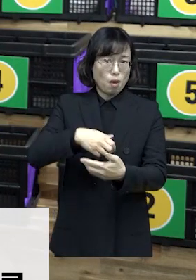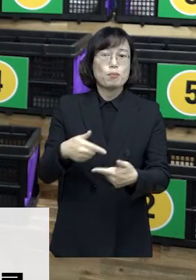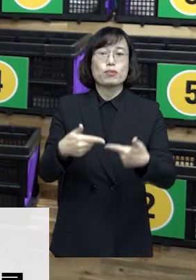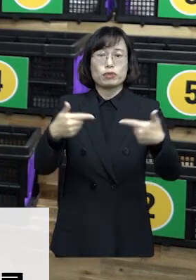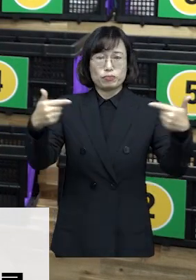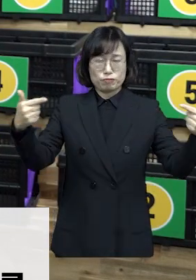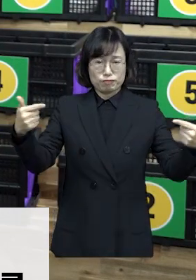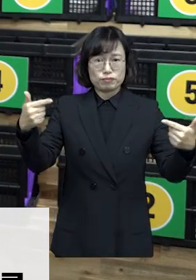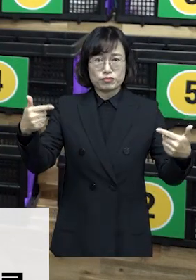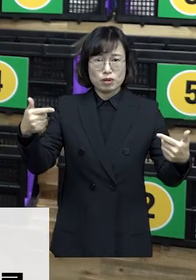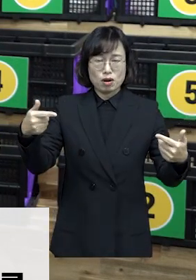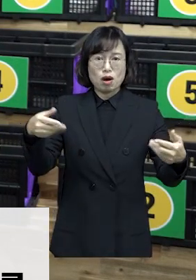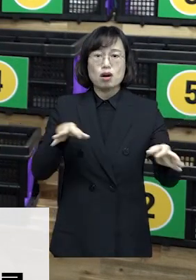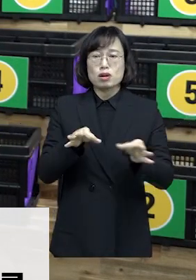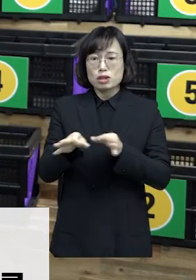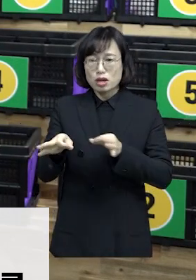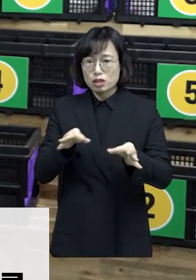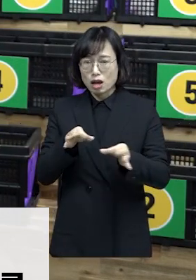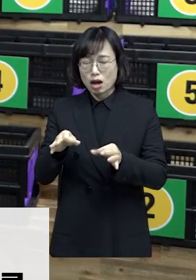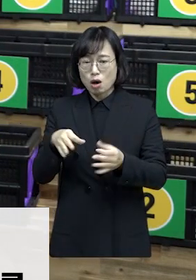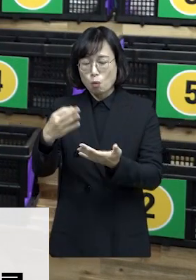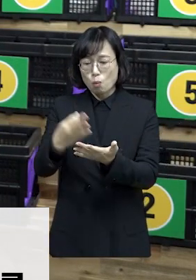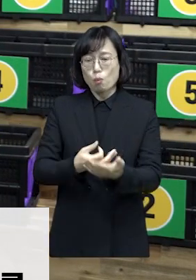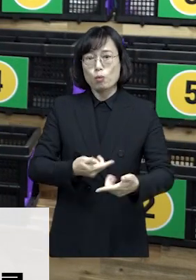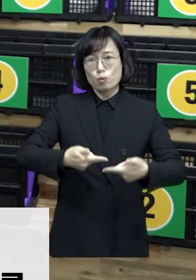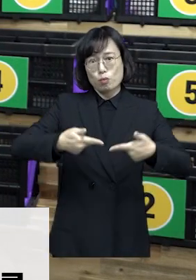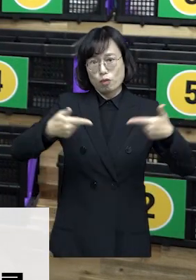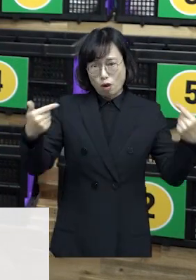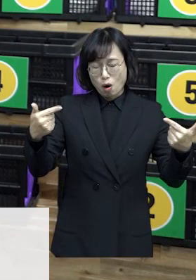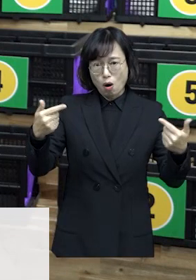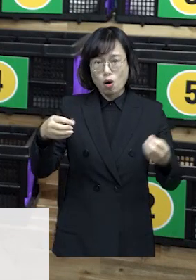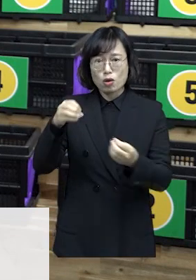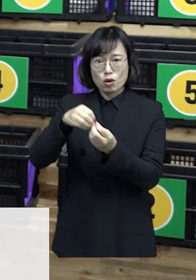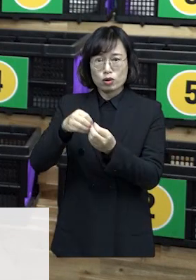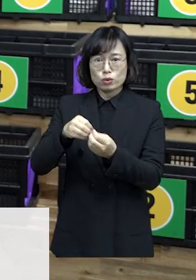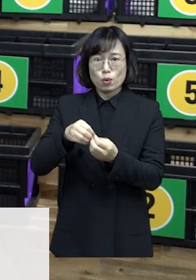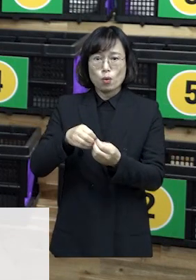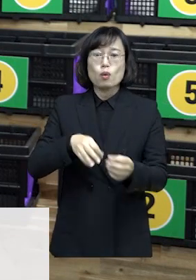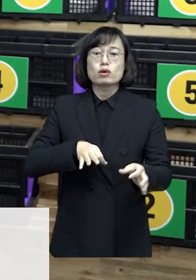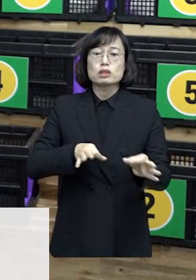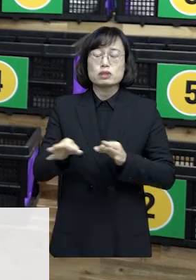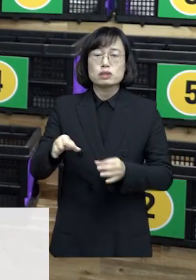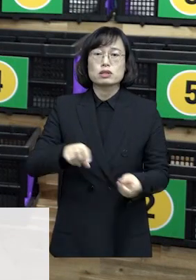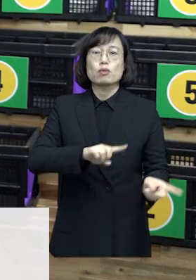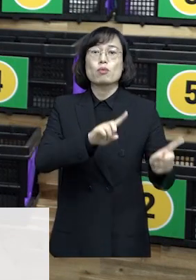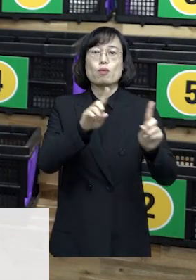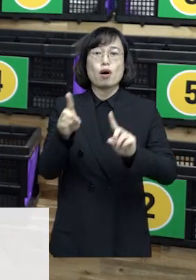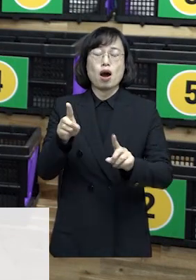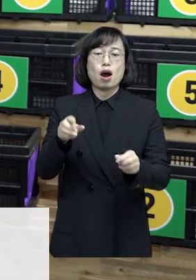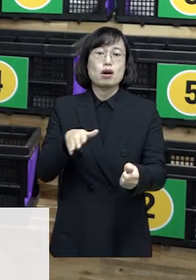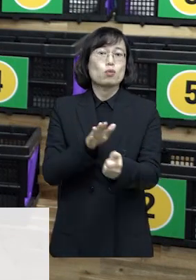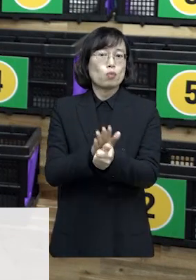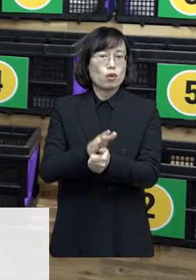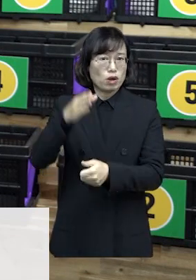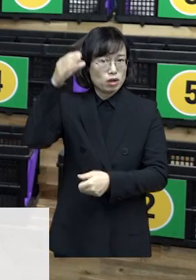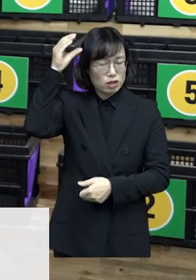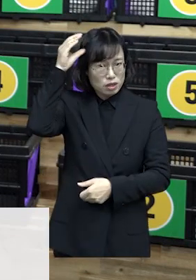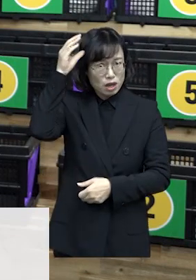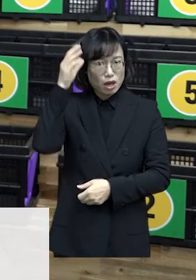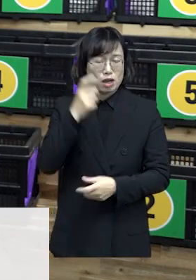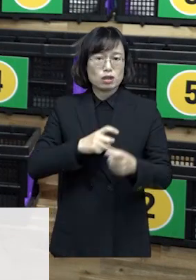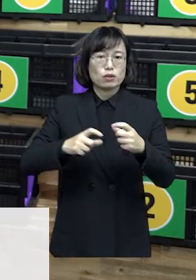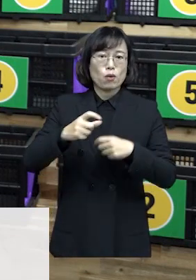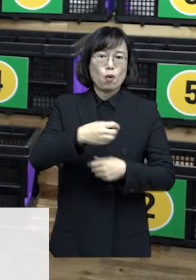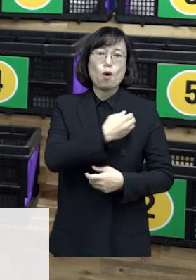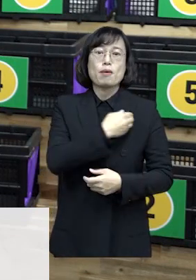양산사랑카드 앱에까지 확대되어 시장 상인들의 매출 증대는 물론 전통시장 활성화에도 크게 기여할 것으로 기대됩니다.